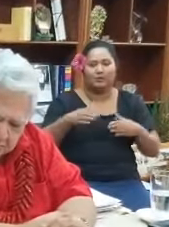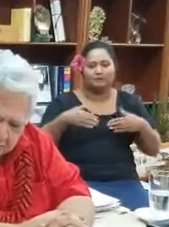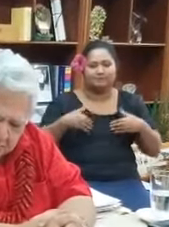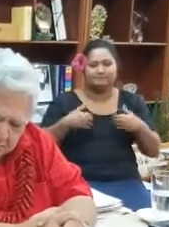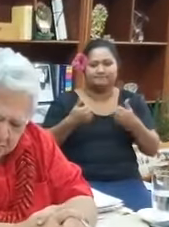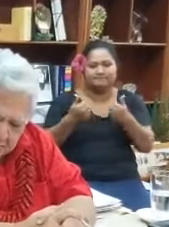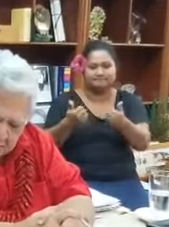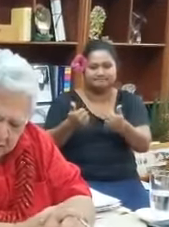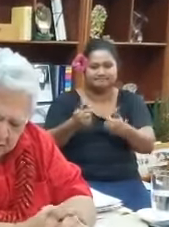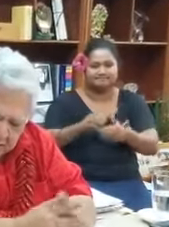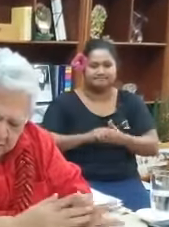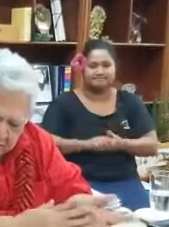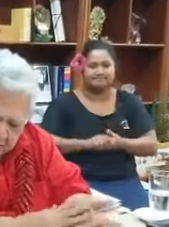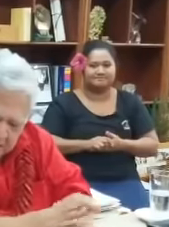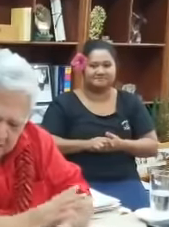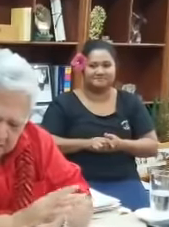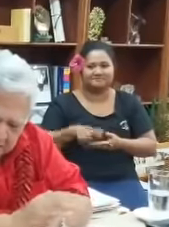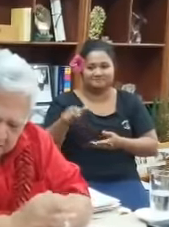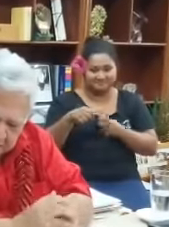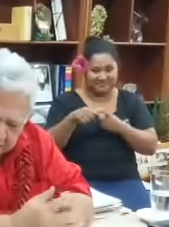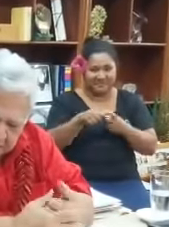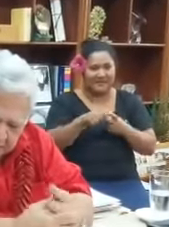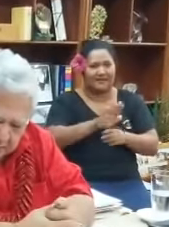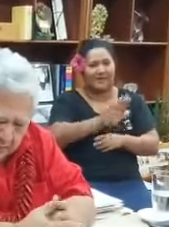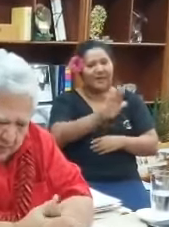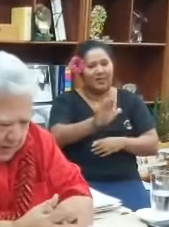fionga alo ia